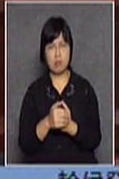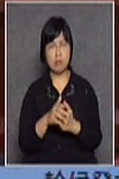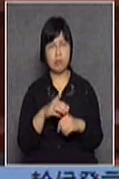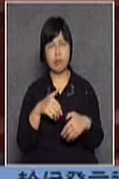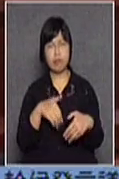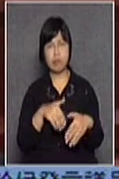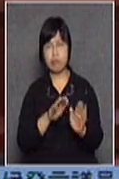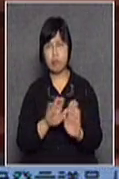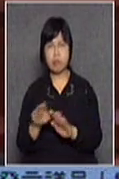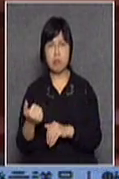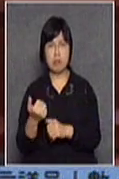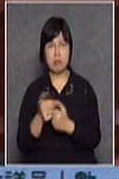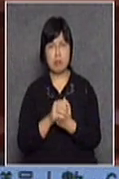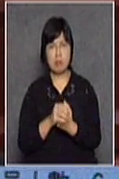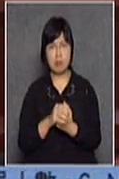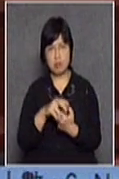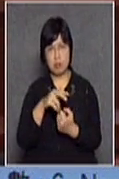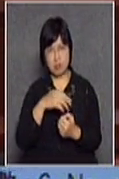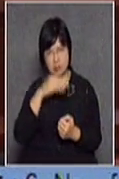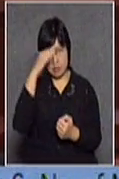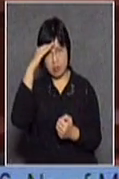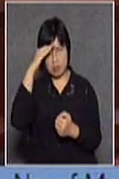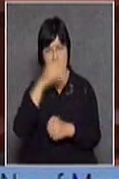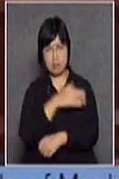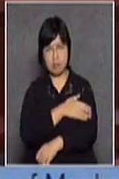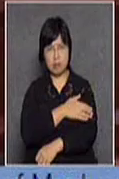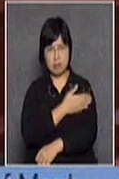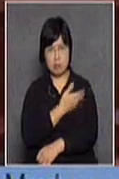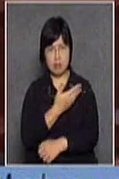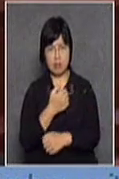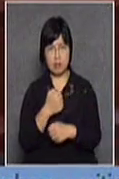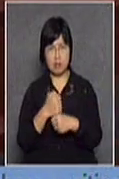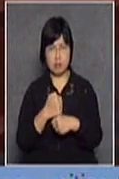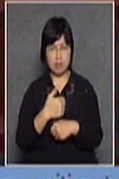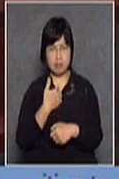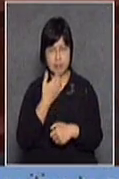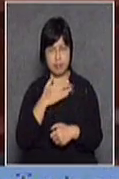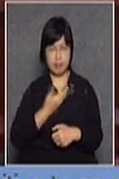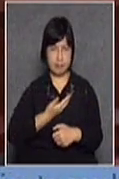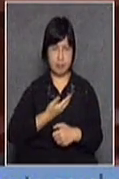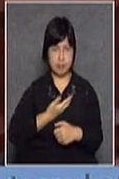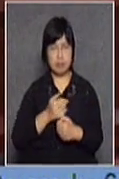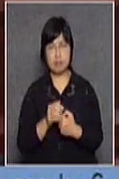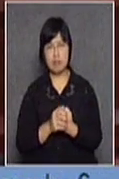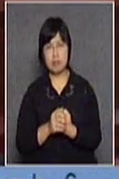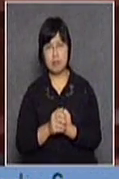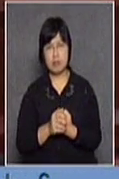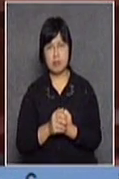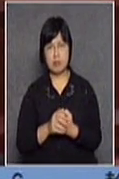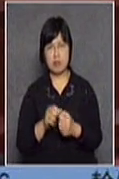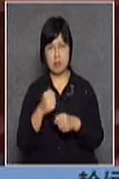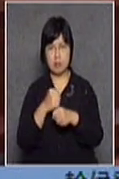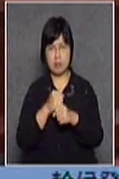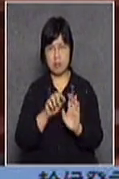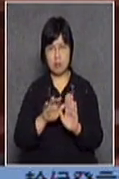嘅，咁喺警務人員喺個任勞任怨嘅情況之下咧，去執行呢啲職